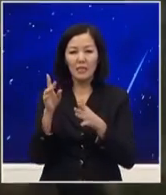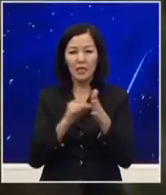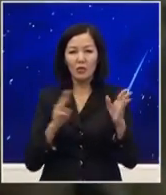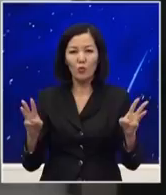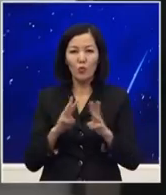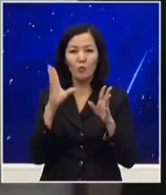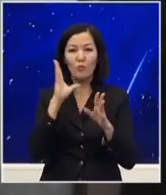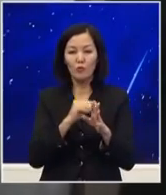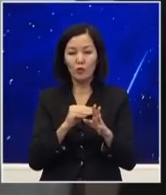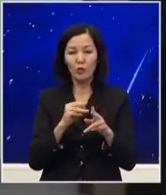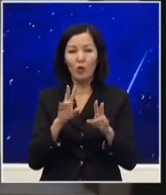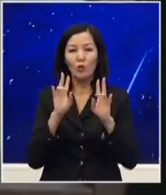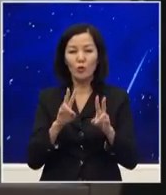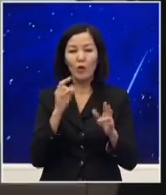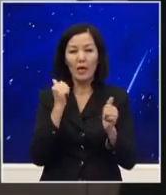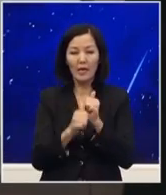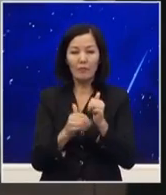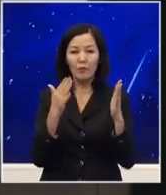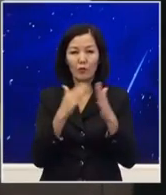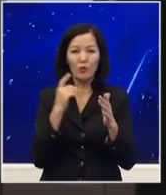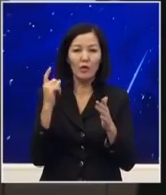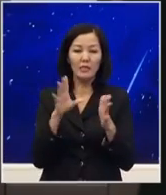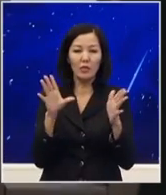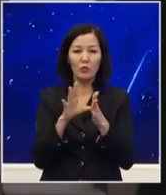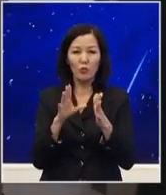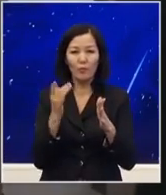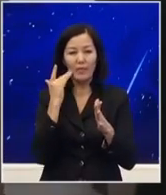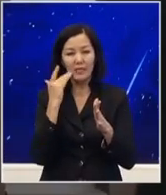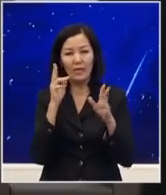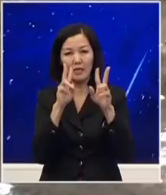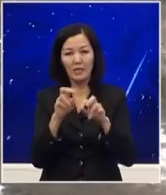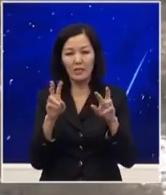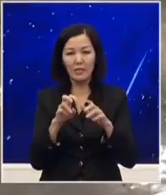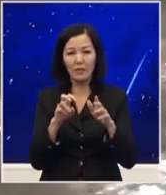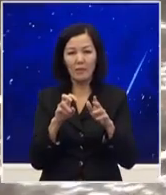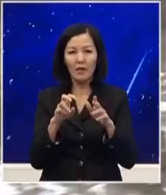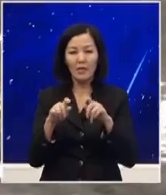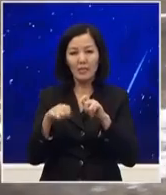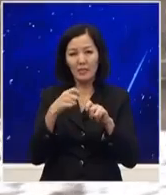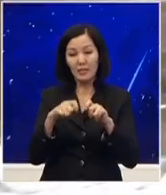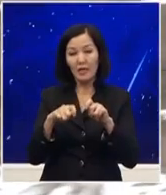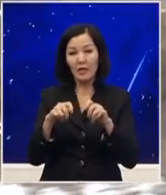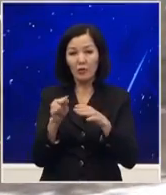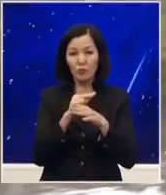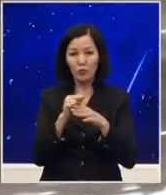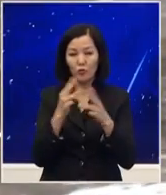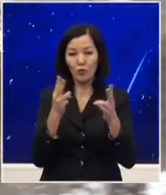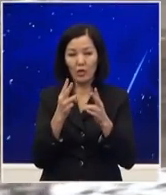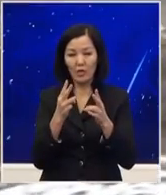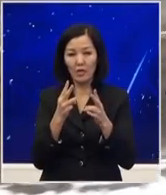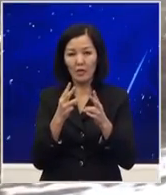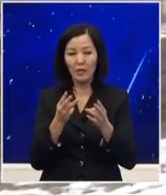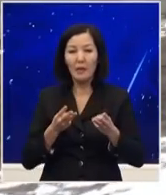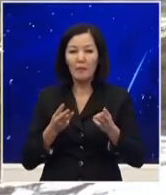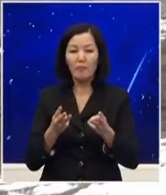шығады. Сондықтан әрбір үй иесі тоқ жүйесін үнемі тексеріп, ақаулықтары болса оны анықтап отыруы қажет. Одан бөлек пеш